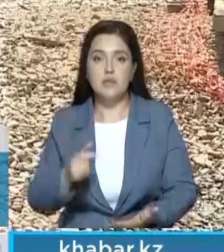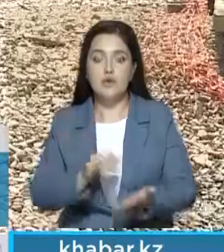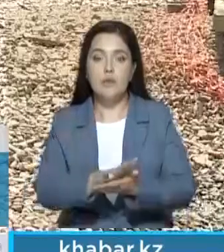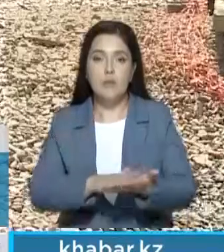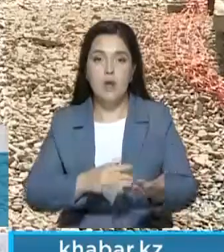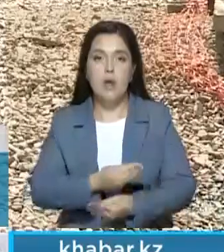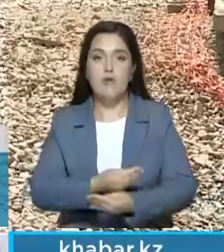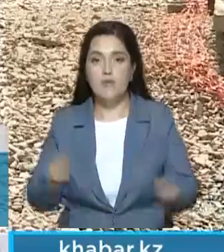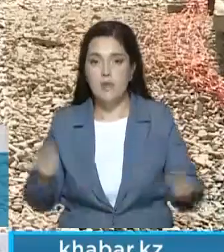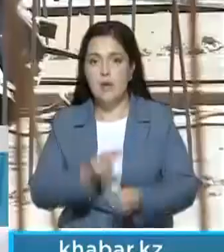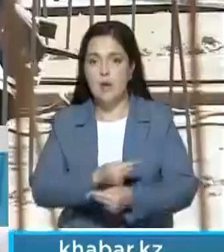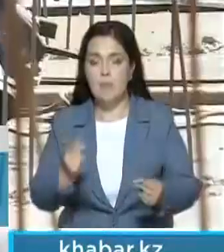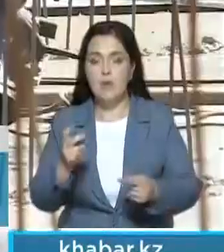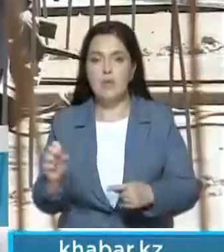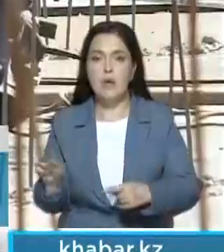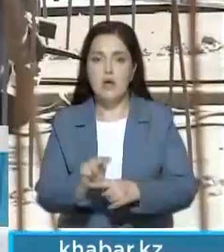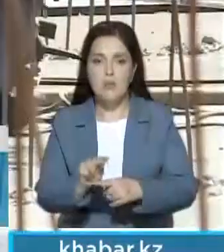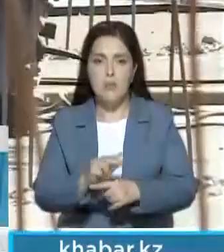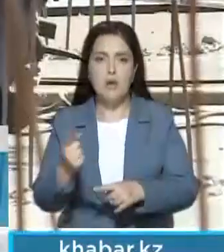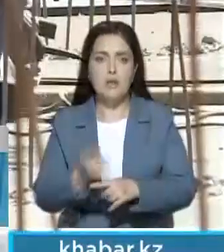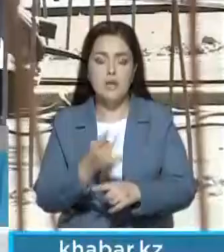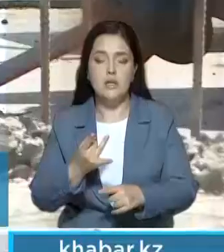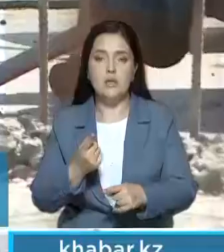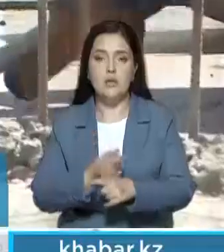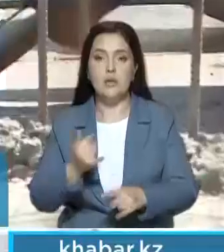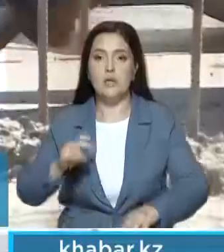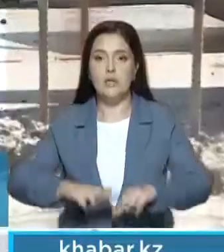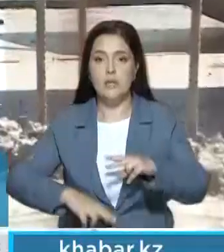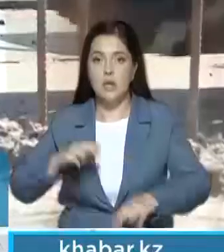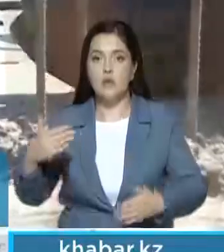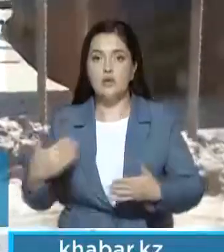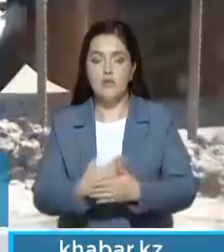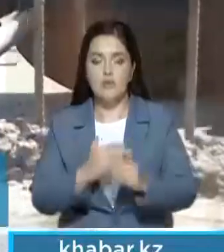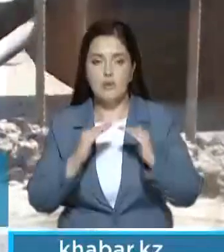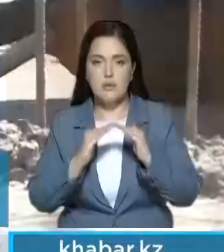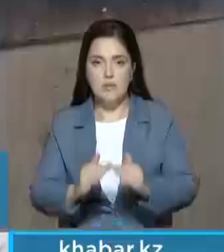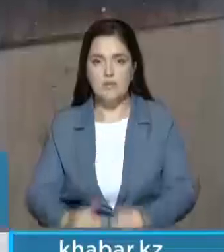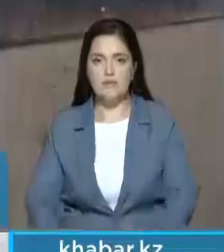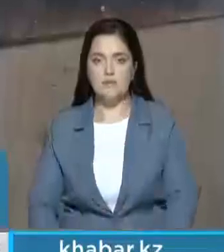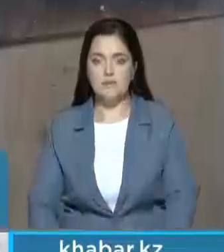выдача компенсации на ремонт единовременных выплат и строительство новых